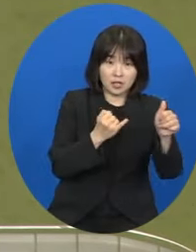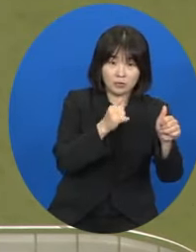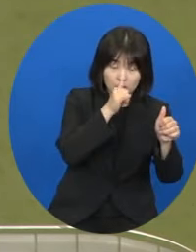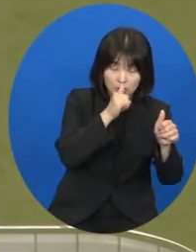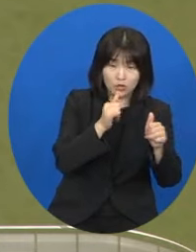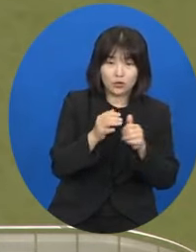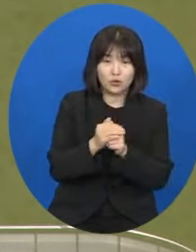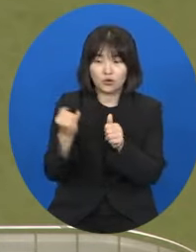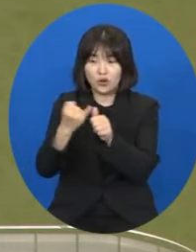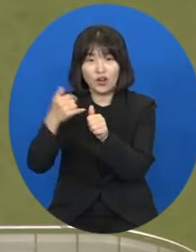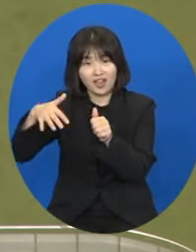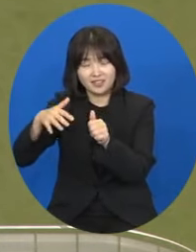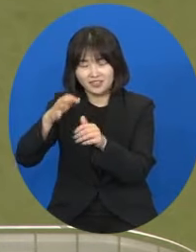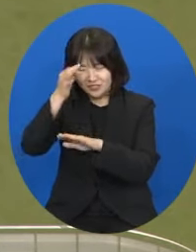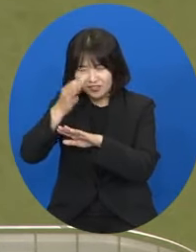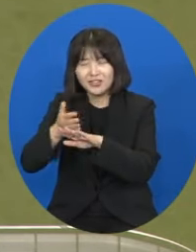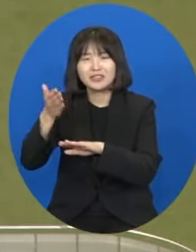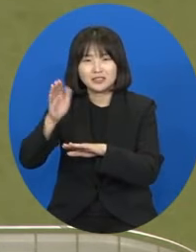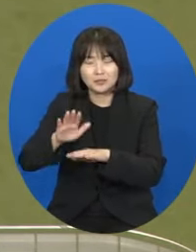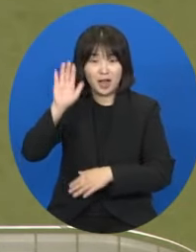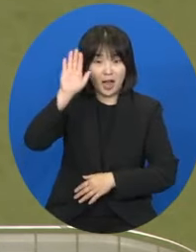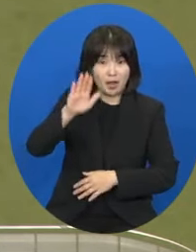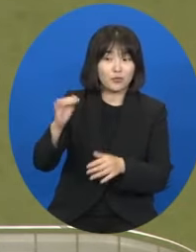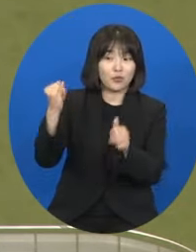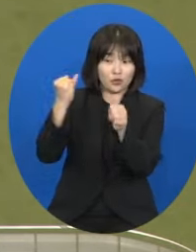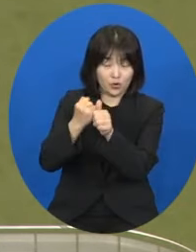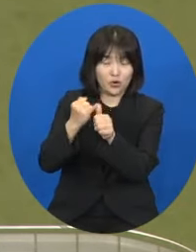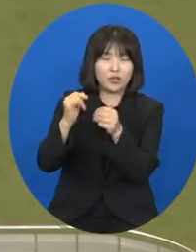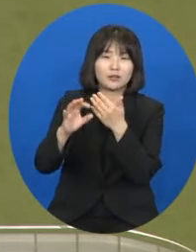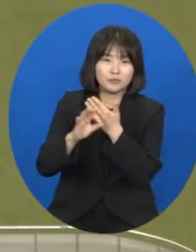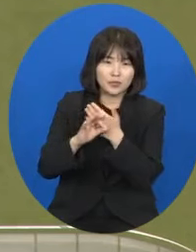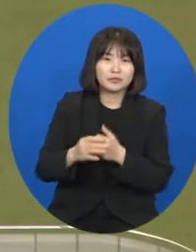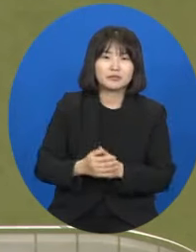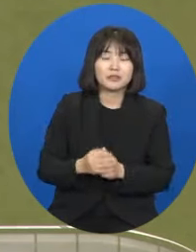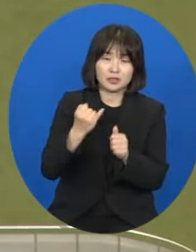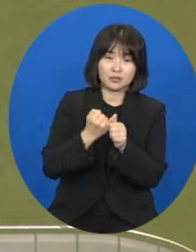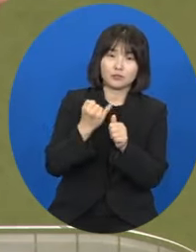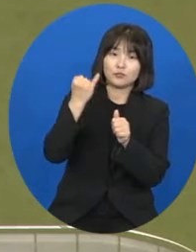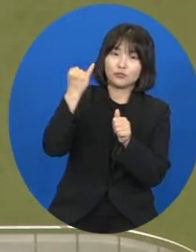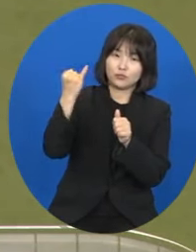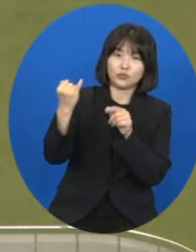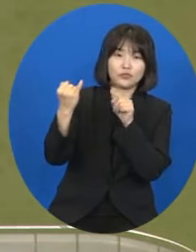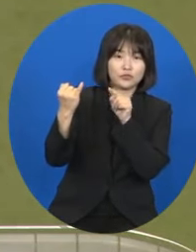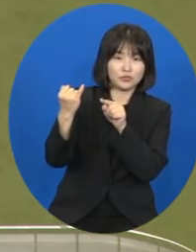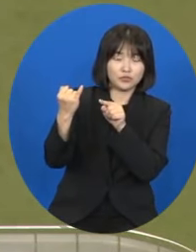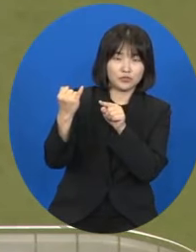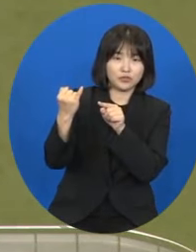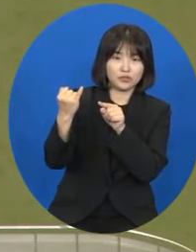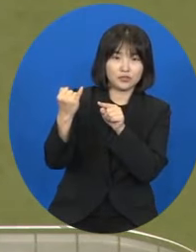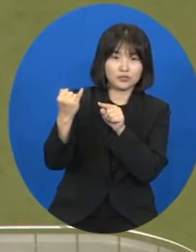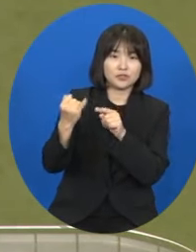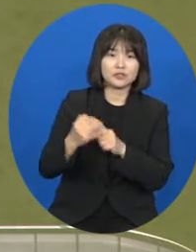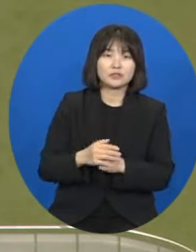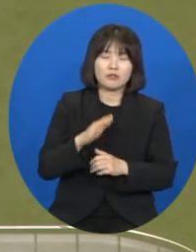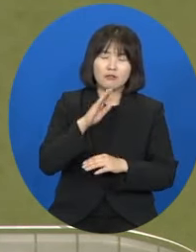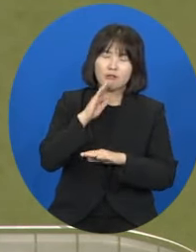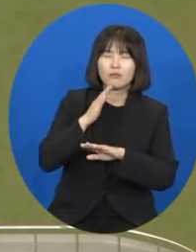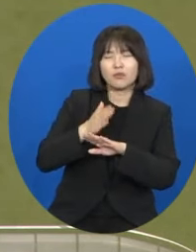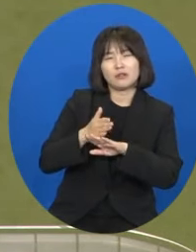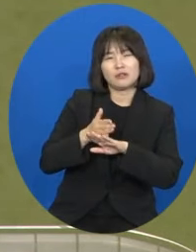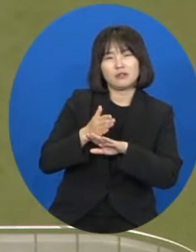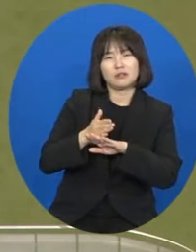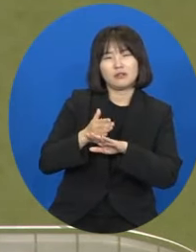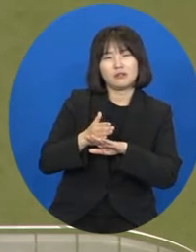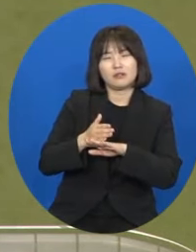분들에게는 죄송하지만 앞으로 혹시 이제 만나시게 되면 이 아내가 된 분들에게 참 감사하잖아요. 사실